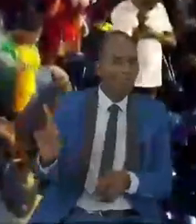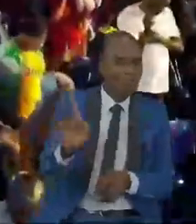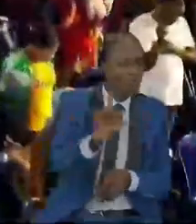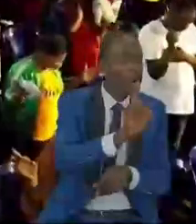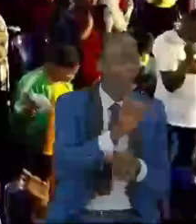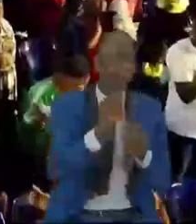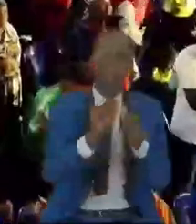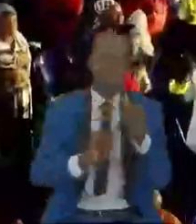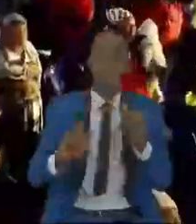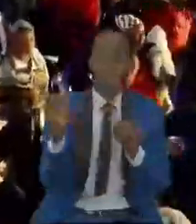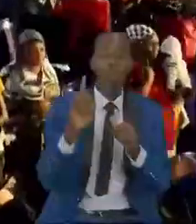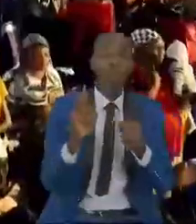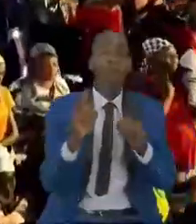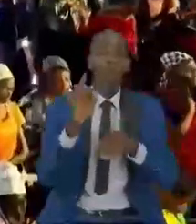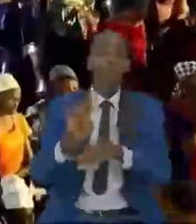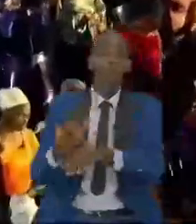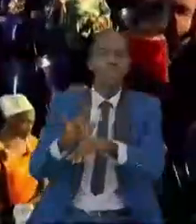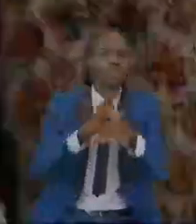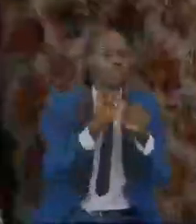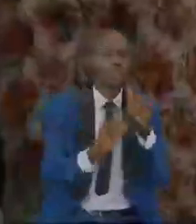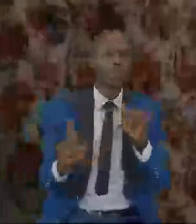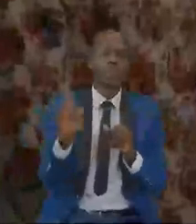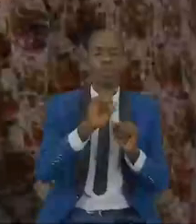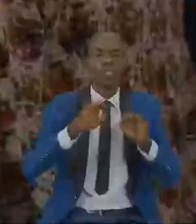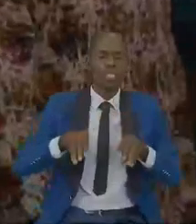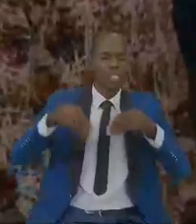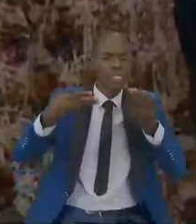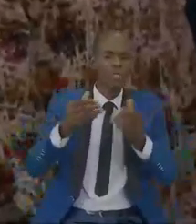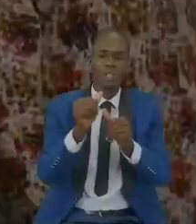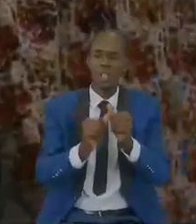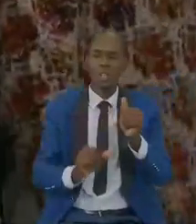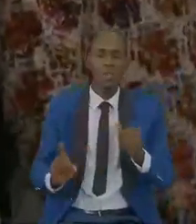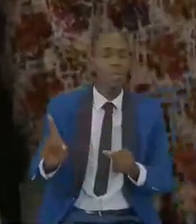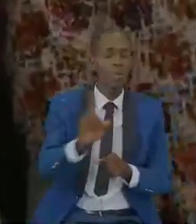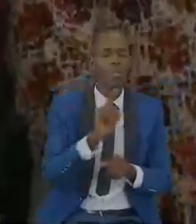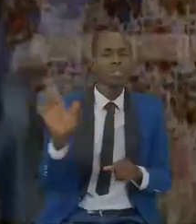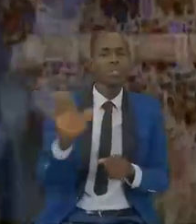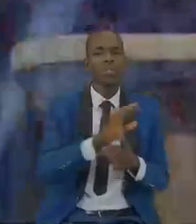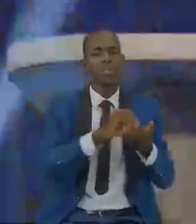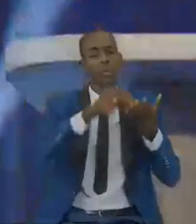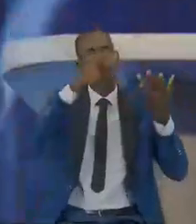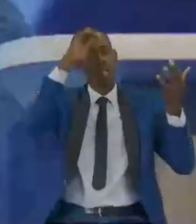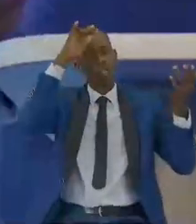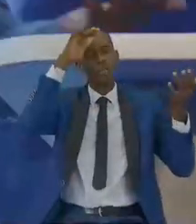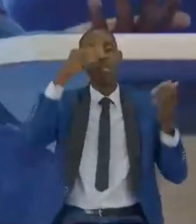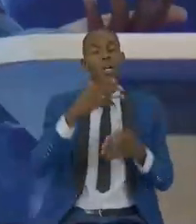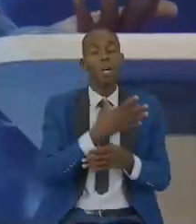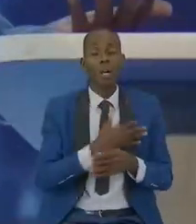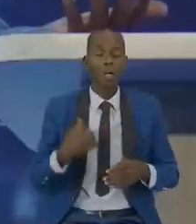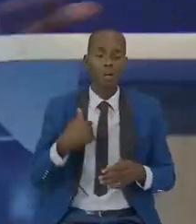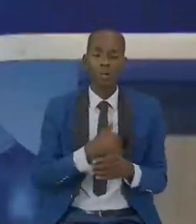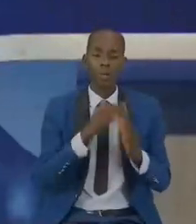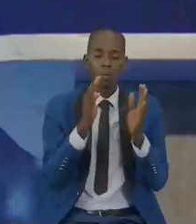Seigneur, tout le monde maintenant, partout, touche tout le monde. Accorde à tout le